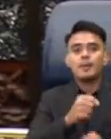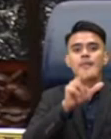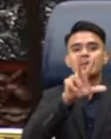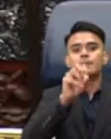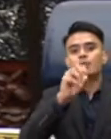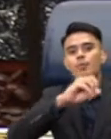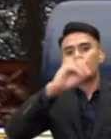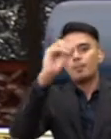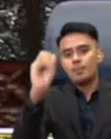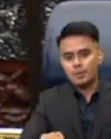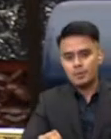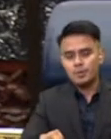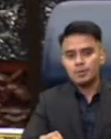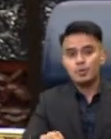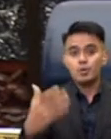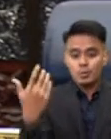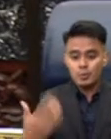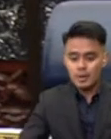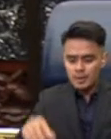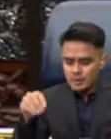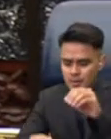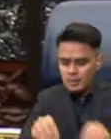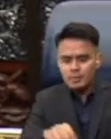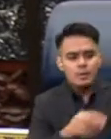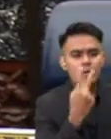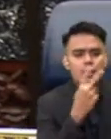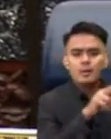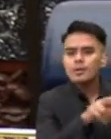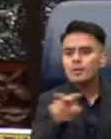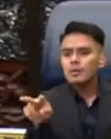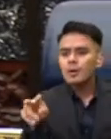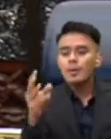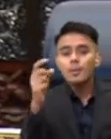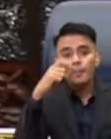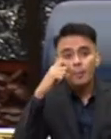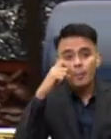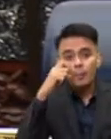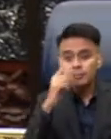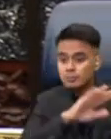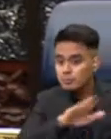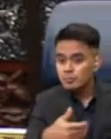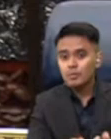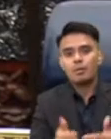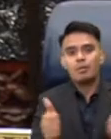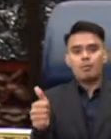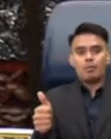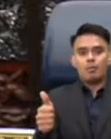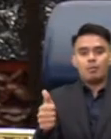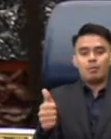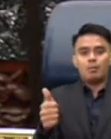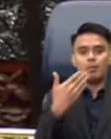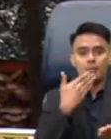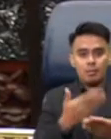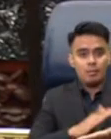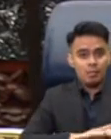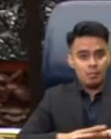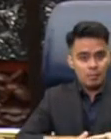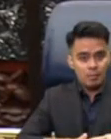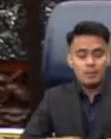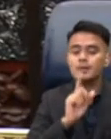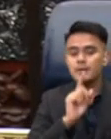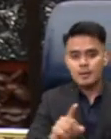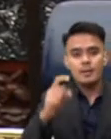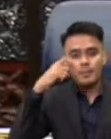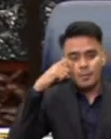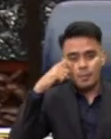30% yang dah ditanam saya tengok sekarang bawang tu Elok dan memanglah bawang